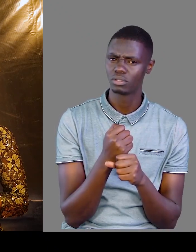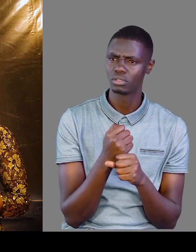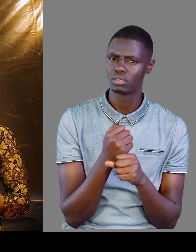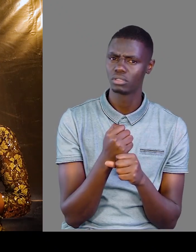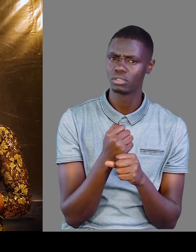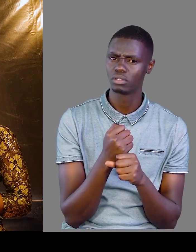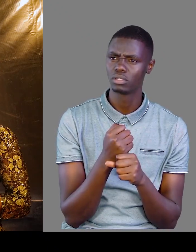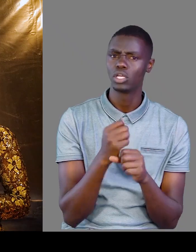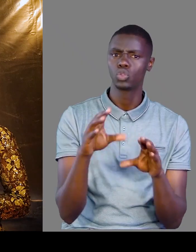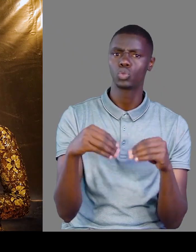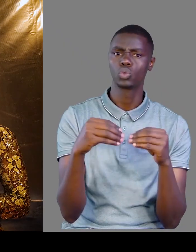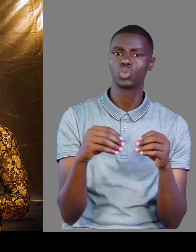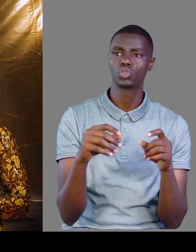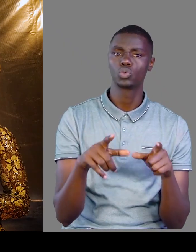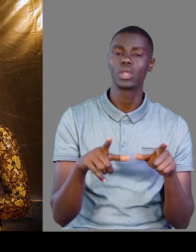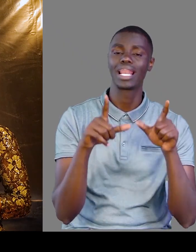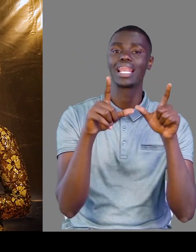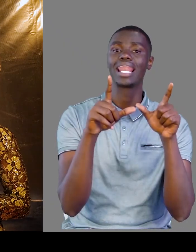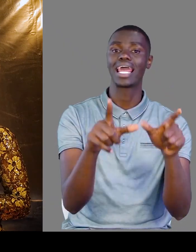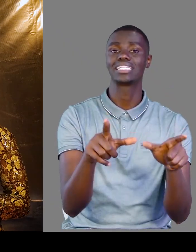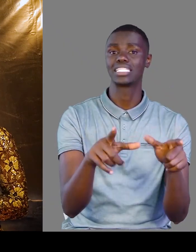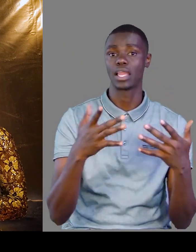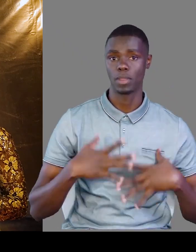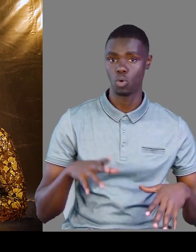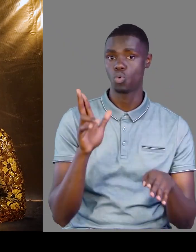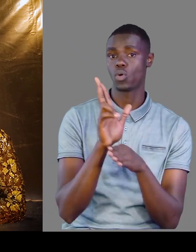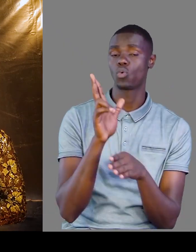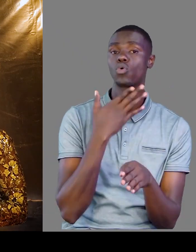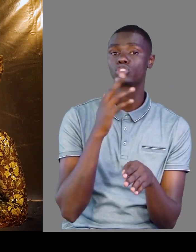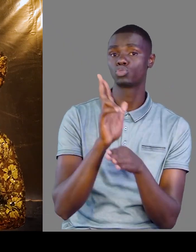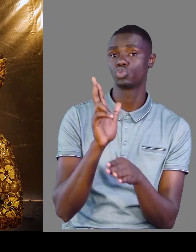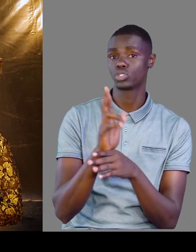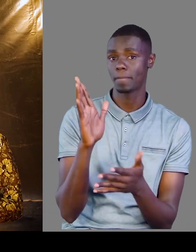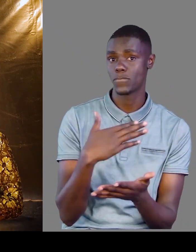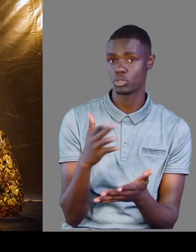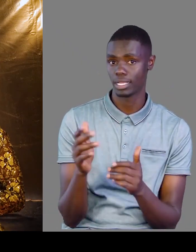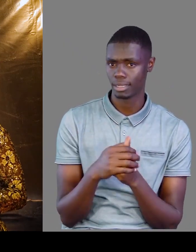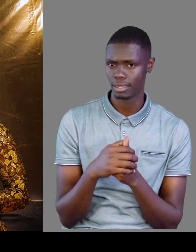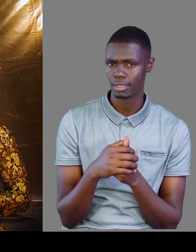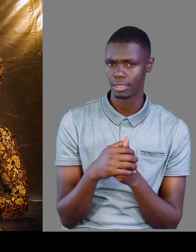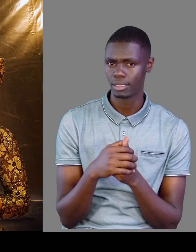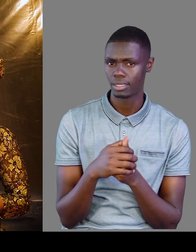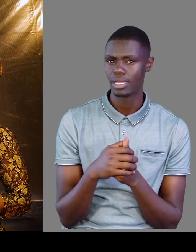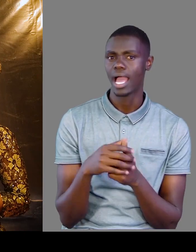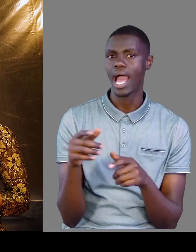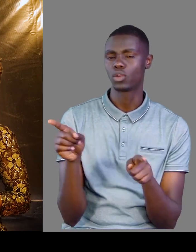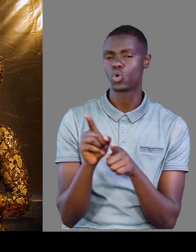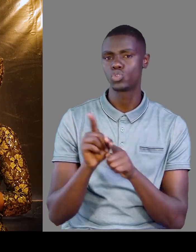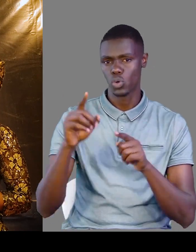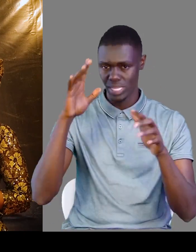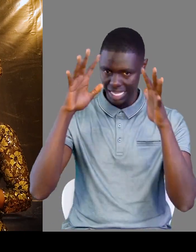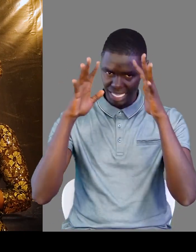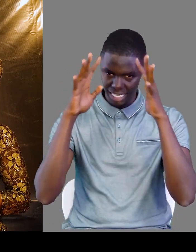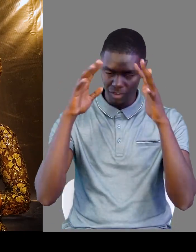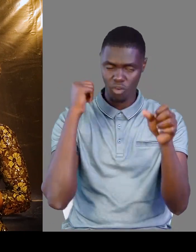Tunatoa leseni kwa watu ambao wanapenda kutumia muziki na hizi vitu za creative